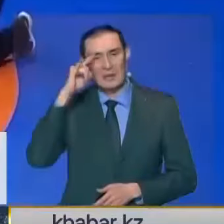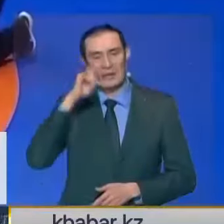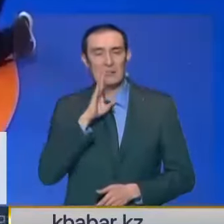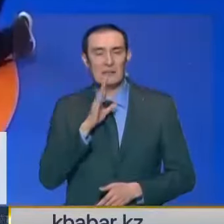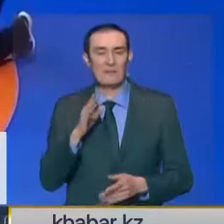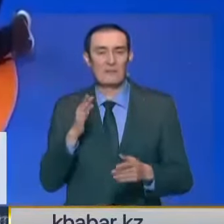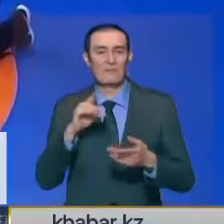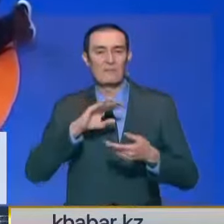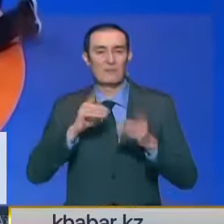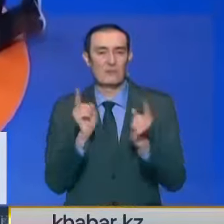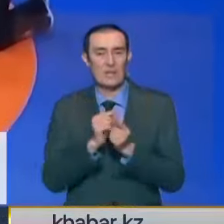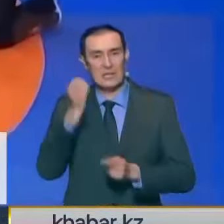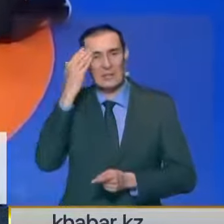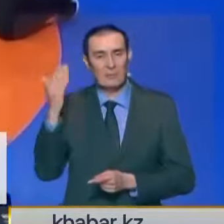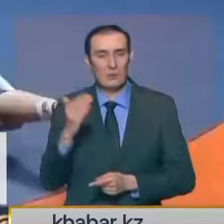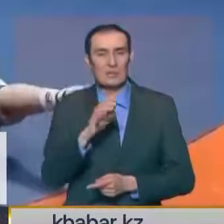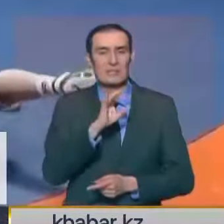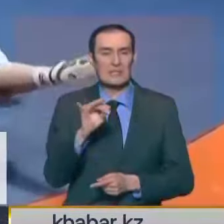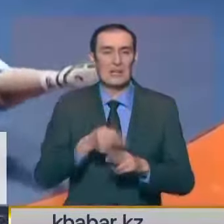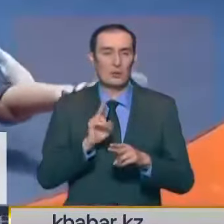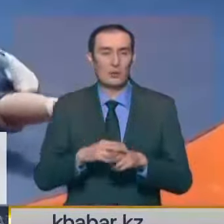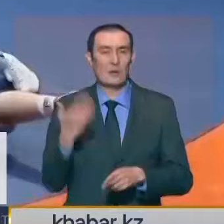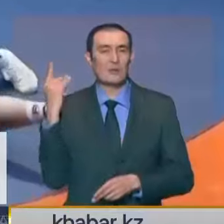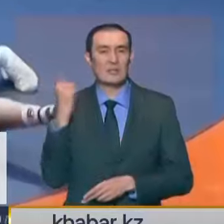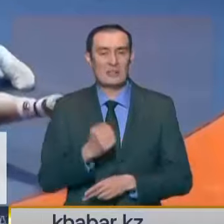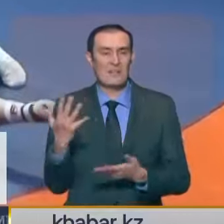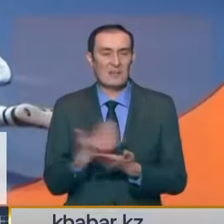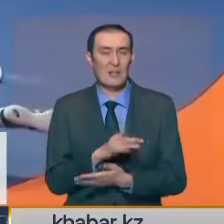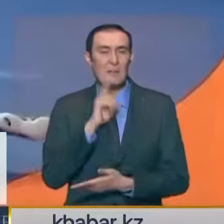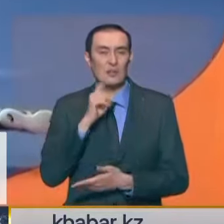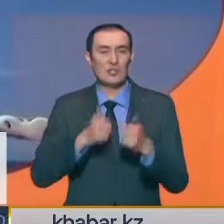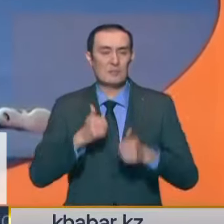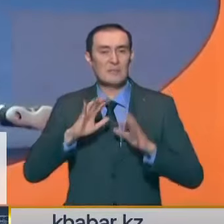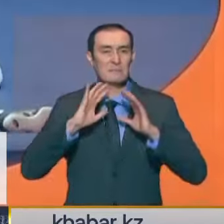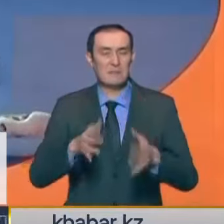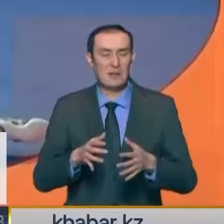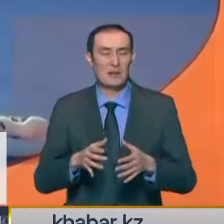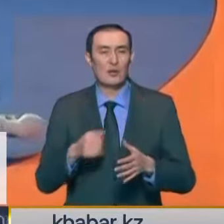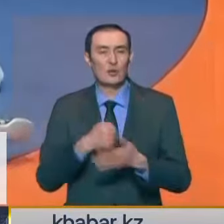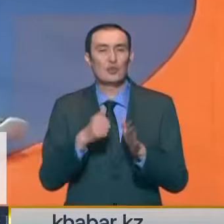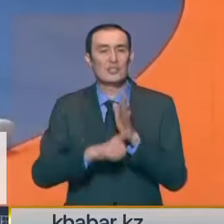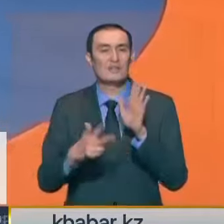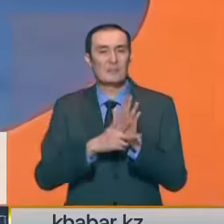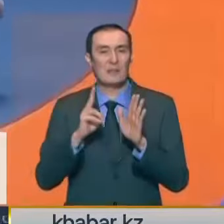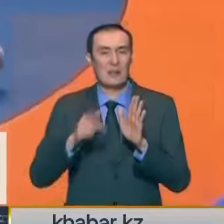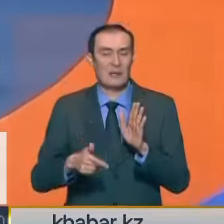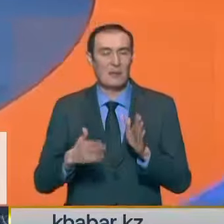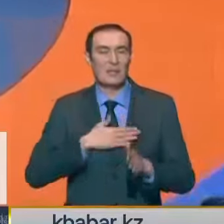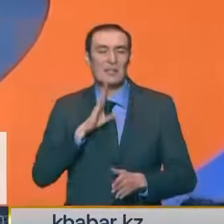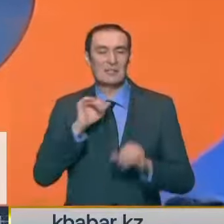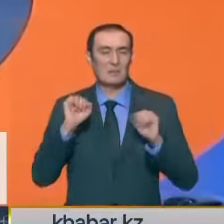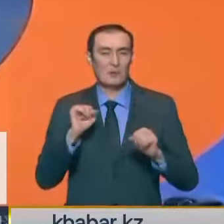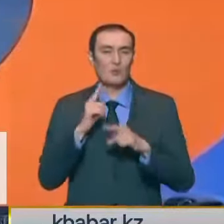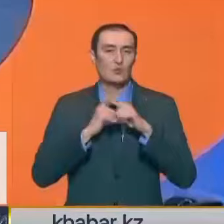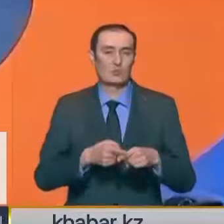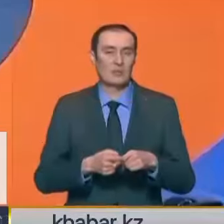боролась решающее схватки против японки Ами ИСИ которо на прошлой неделе выиграла молодёжный чемпионат мира в категории до 68 кг наша спортсменка